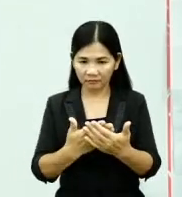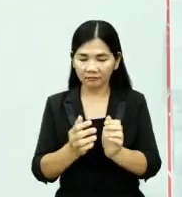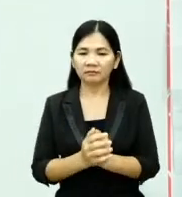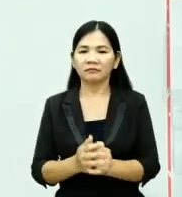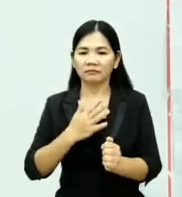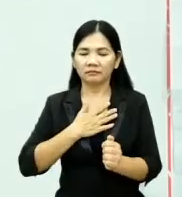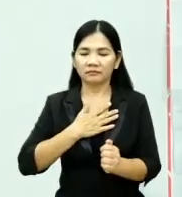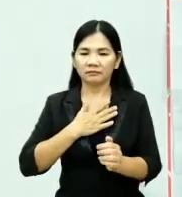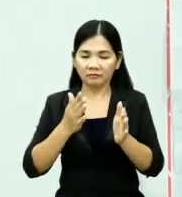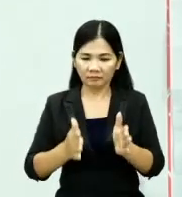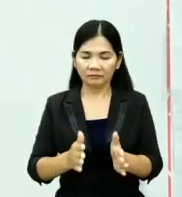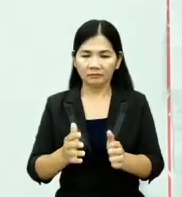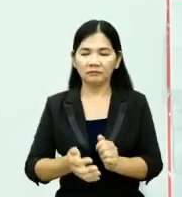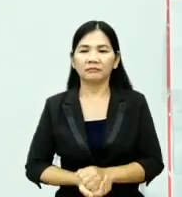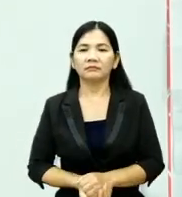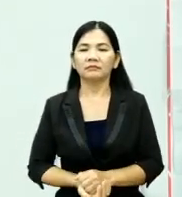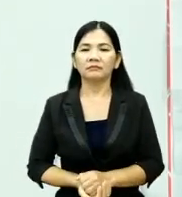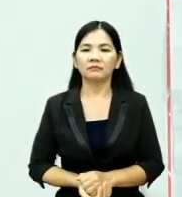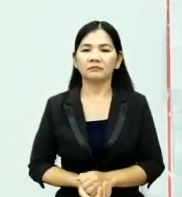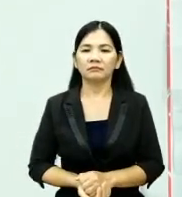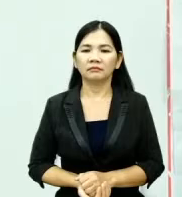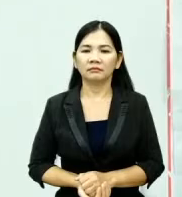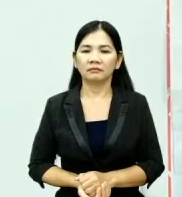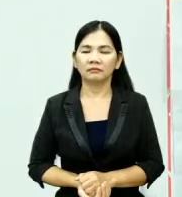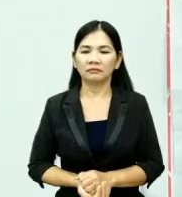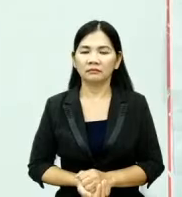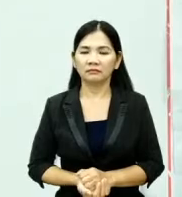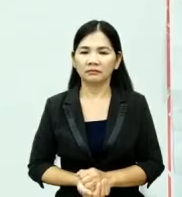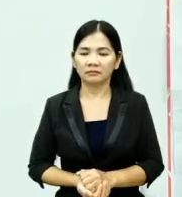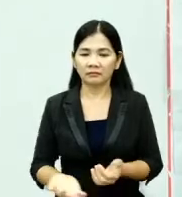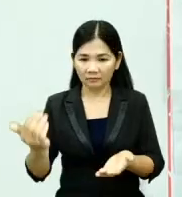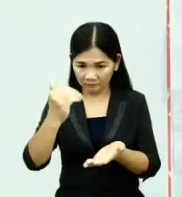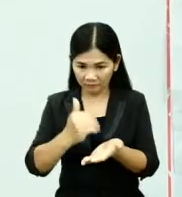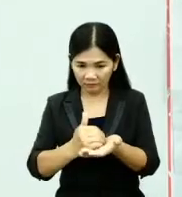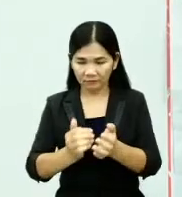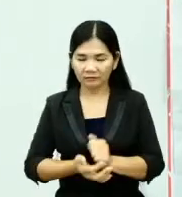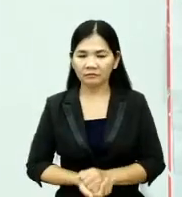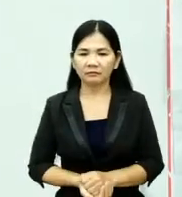chấm pua kê vinh chả ta tha cho một cái niệm đồng tiết